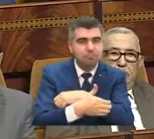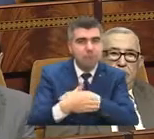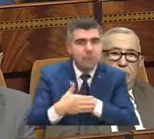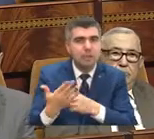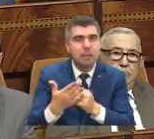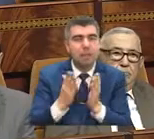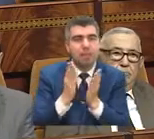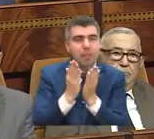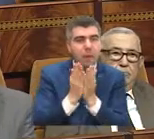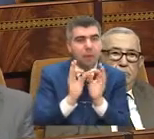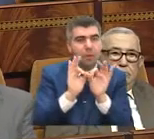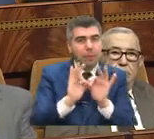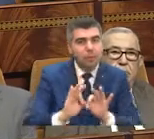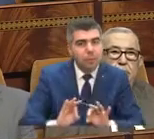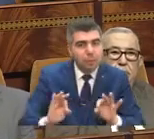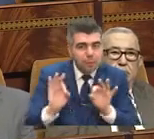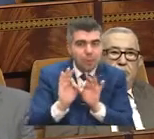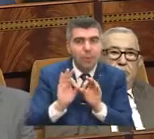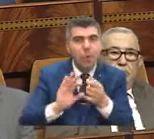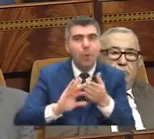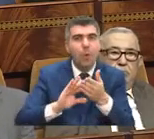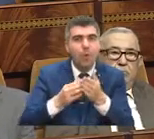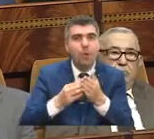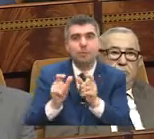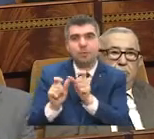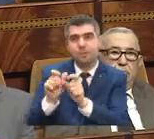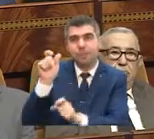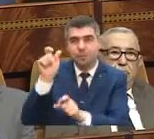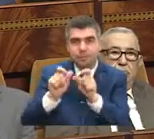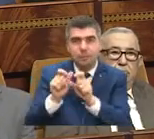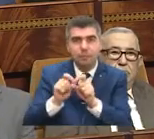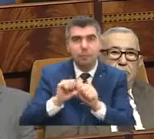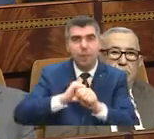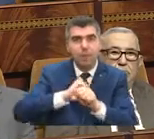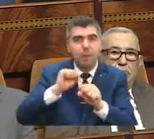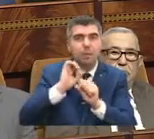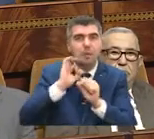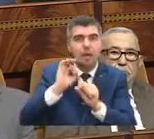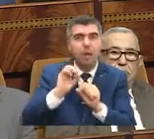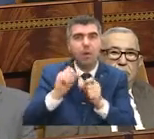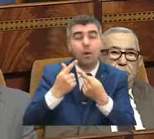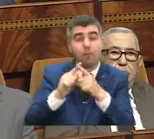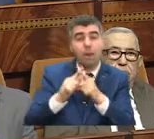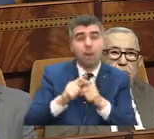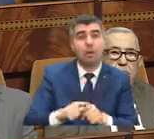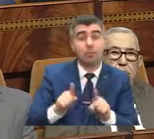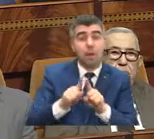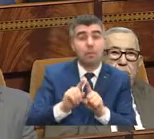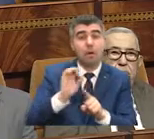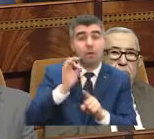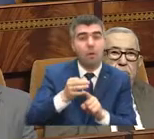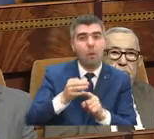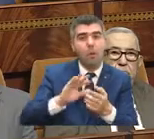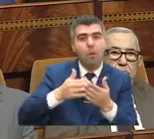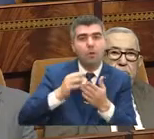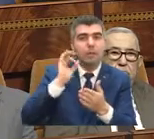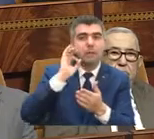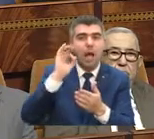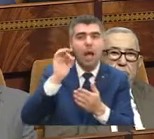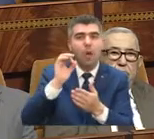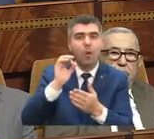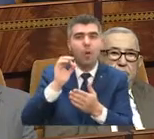التي يتغذى منها هذا الإرهاب وهذا التطرف الذي أصبح مقتنعوه